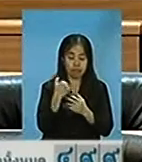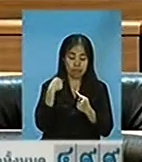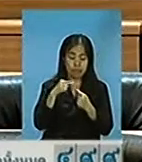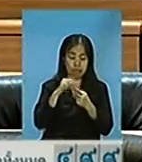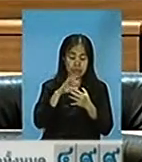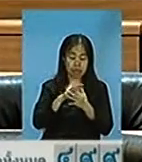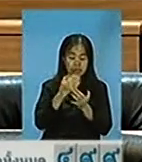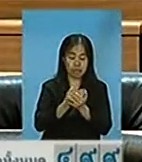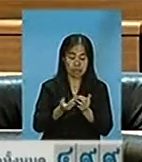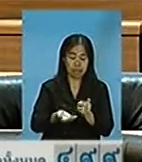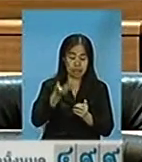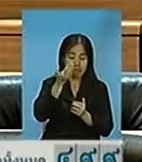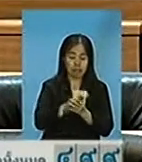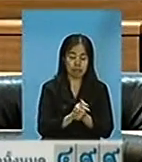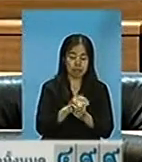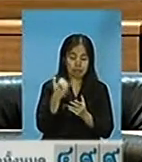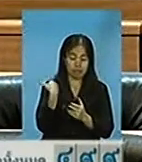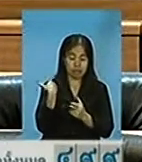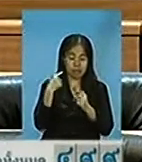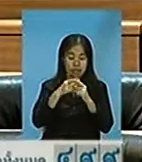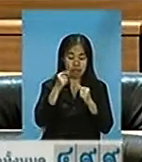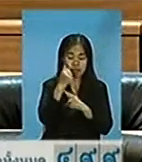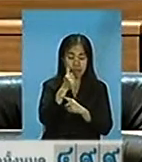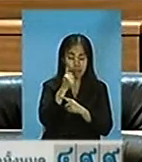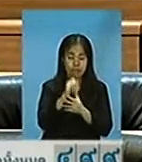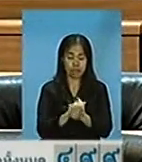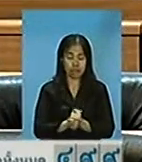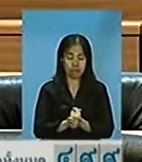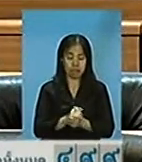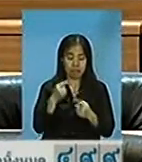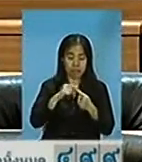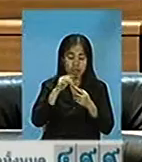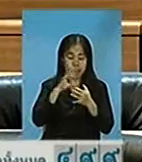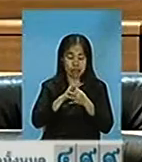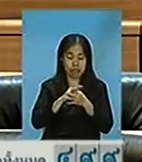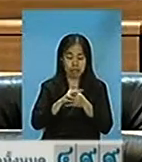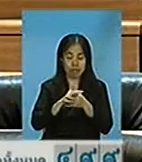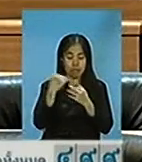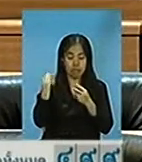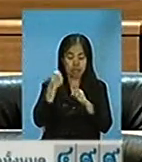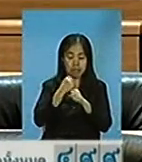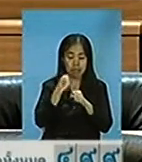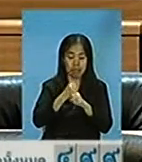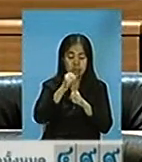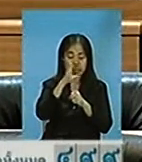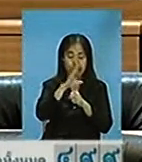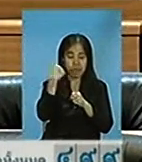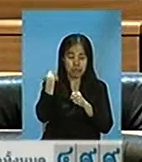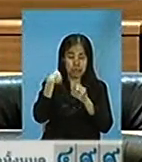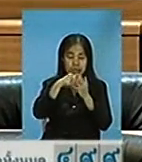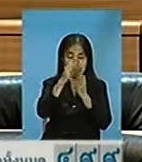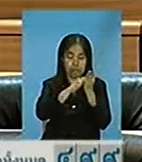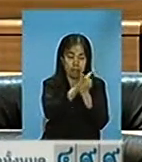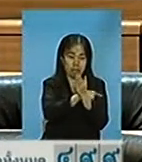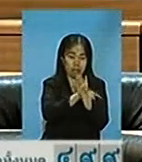ขึ้นเป็นเจตนาที่ดีแล้วมาเพิ่มอนุ5ทับ1เข้ามาอีกส่งเสริมสนับสนุนและอำ